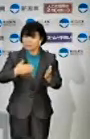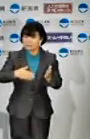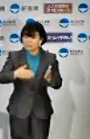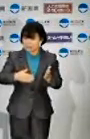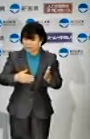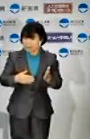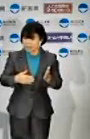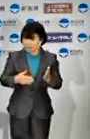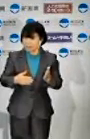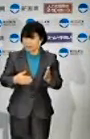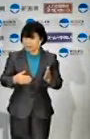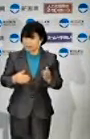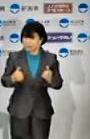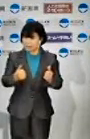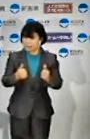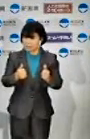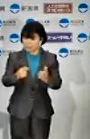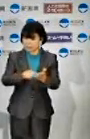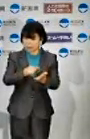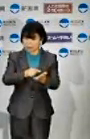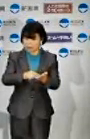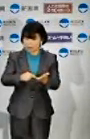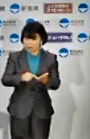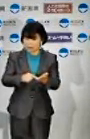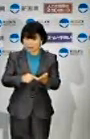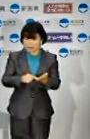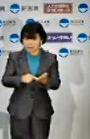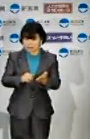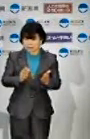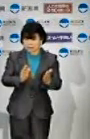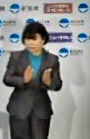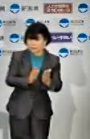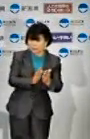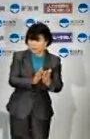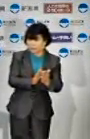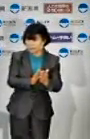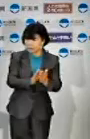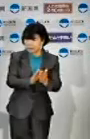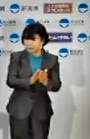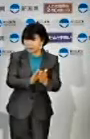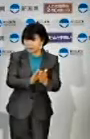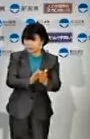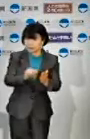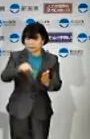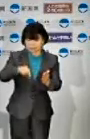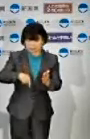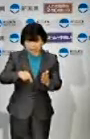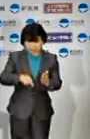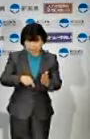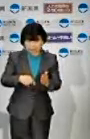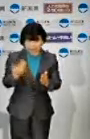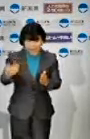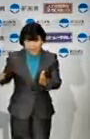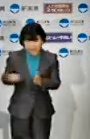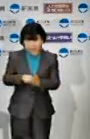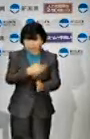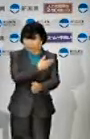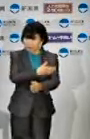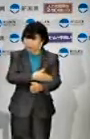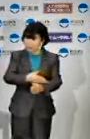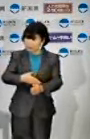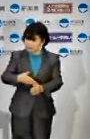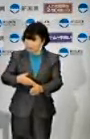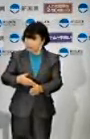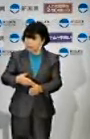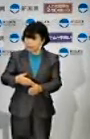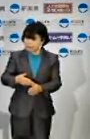しそうだということについて、知事として受け止め、ここまでの経緯を含めてお願いします。 なんか一部に